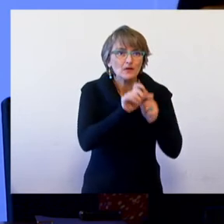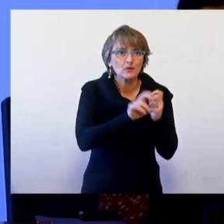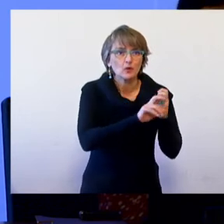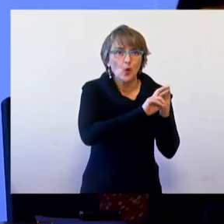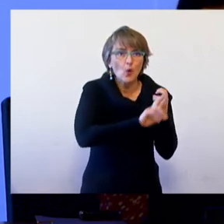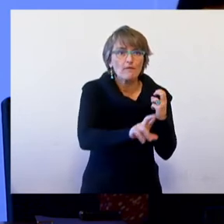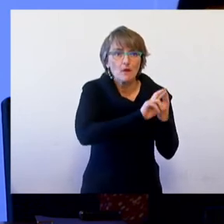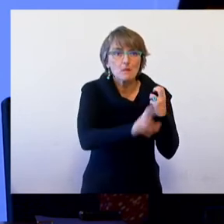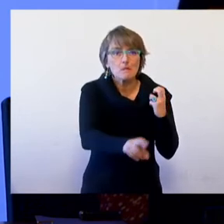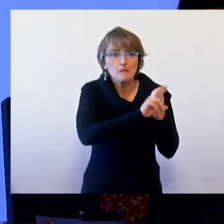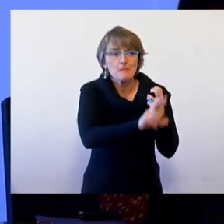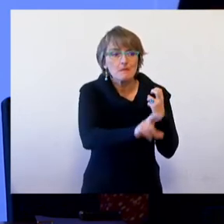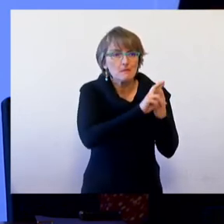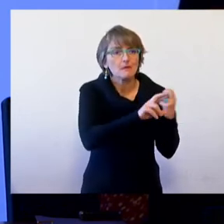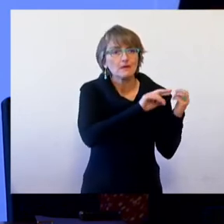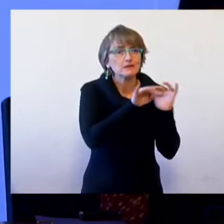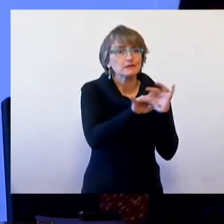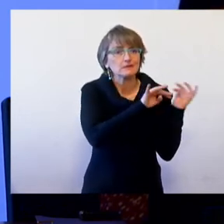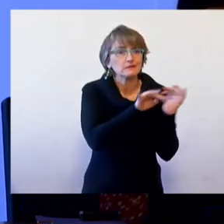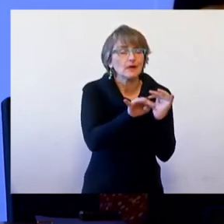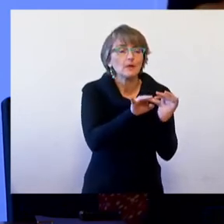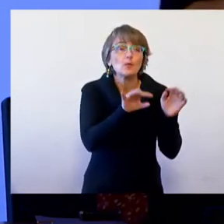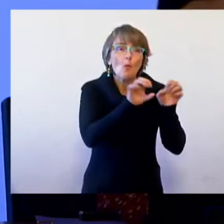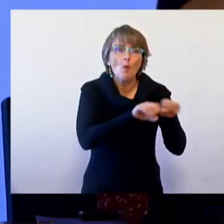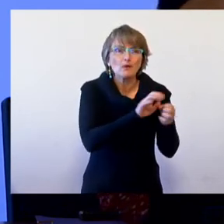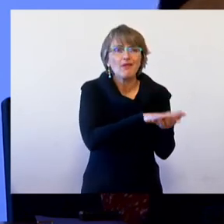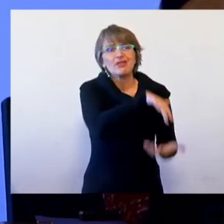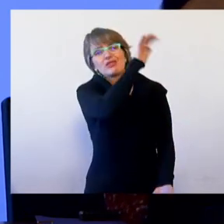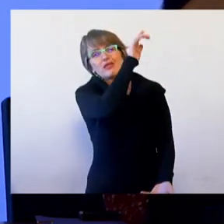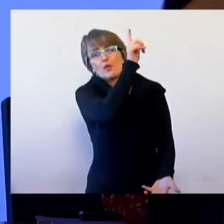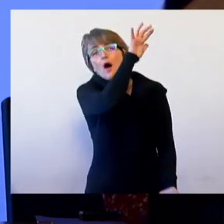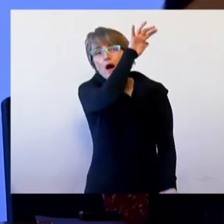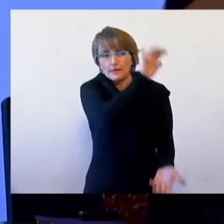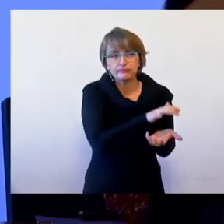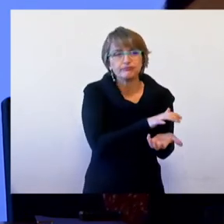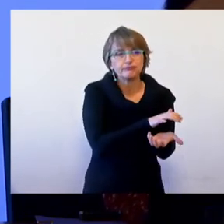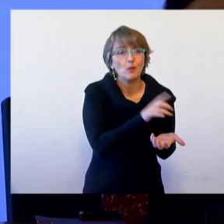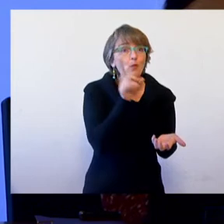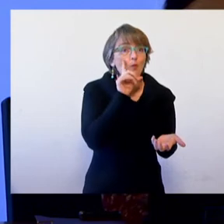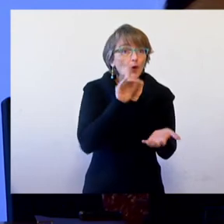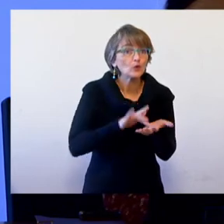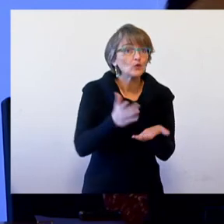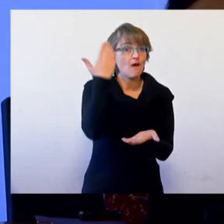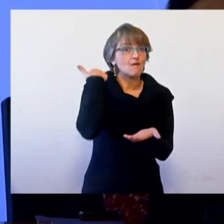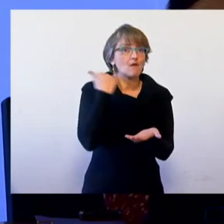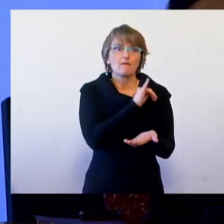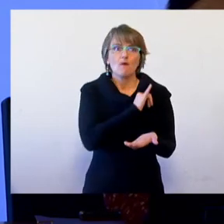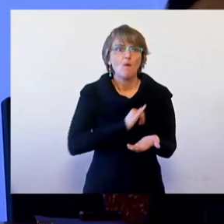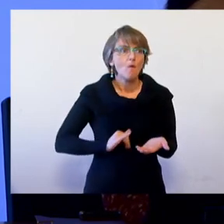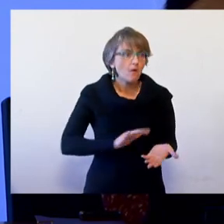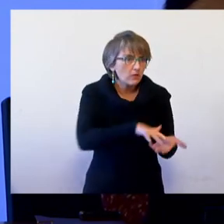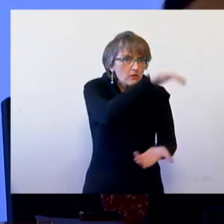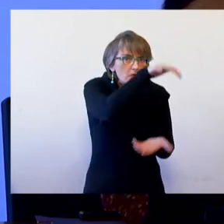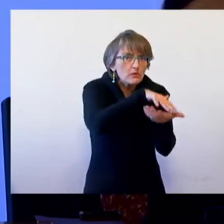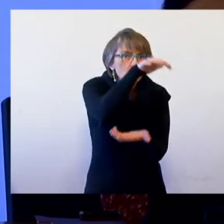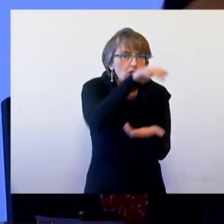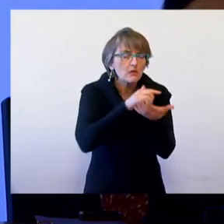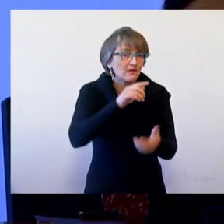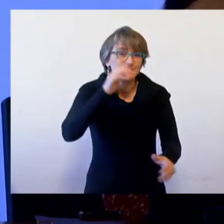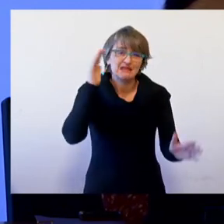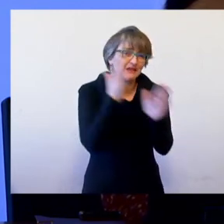des proportions moindres en termes de produits, parce que les premières interventions ont permis de taper les